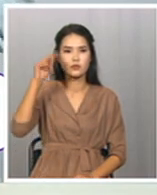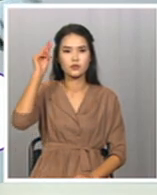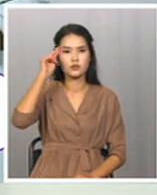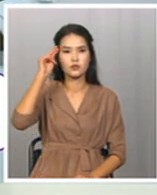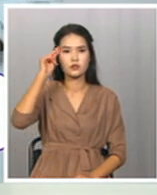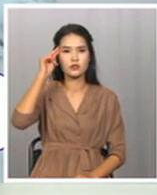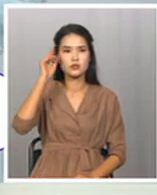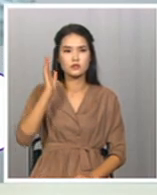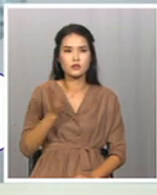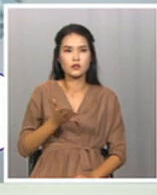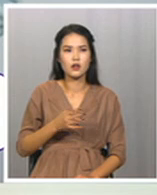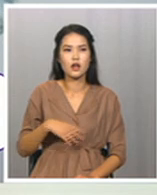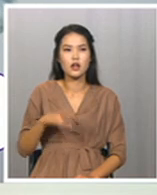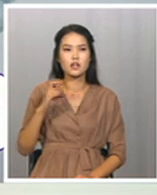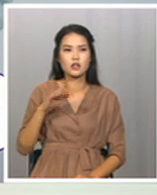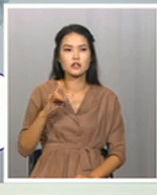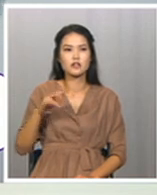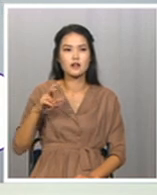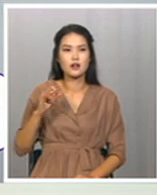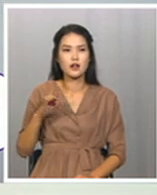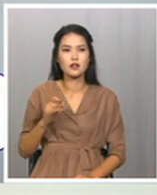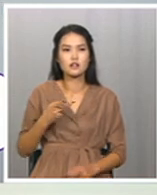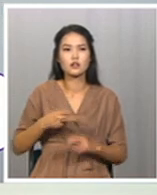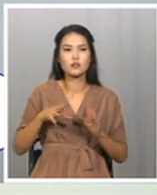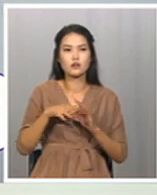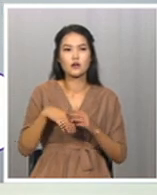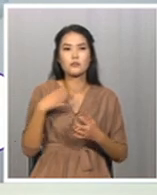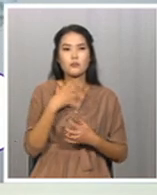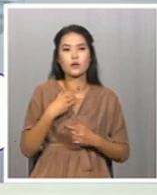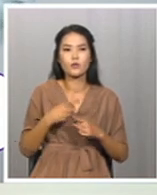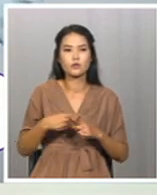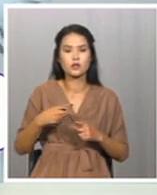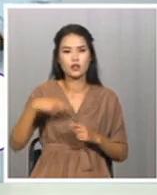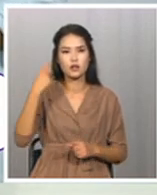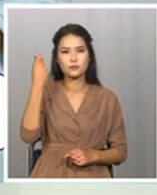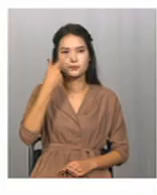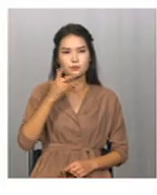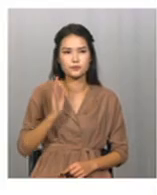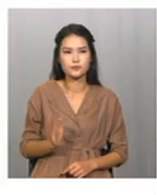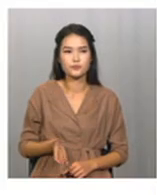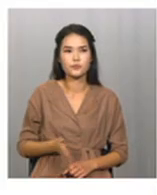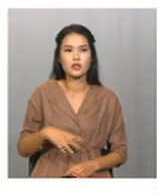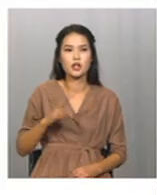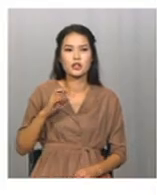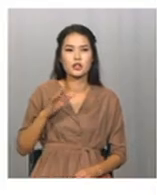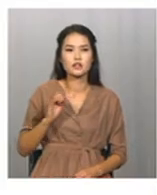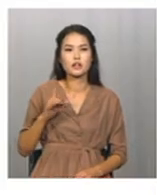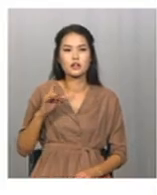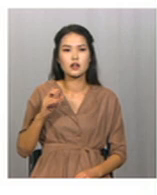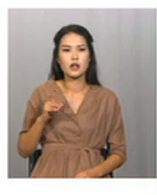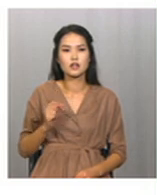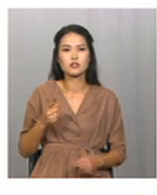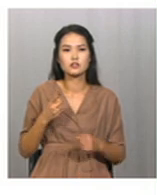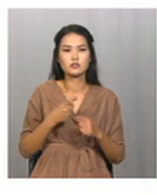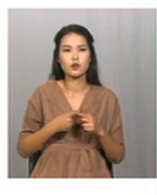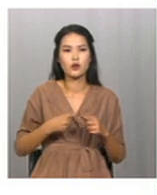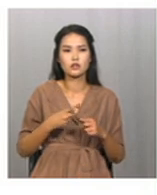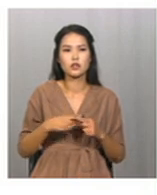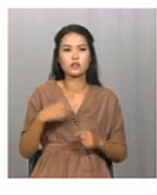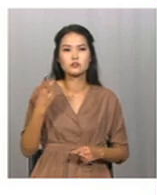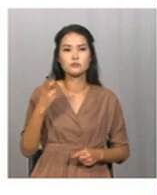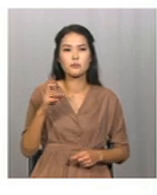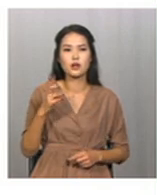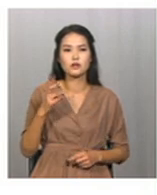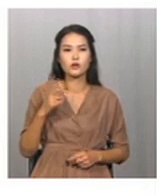Бүгінгі сабақта натрий, калий және олардың маңызды қосылыстарын білесіздер, натрий және калий